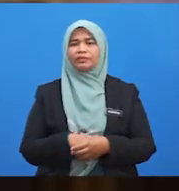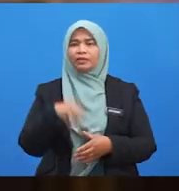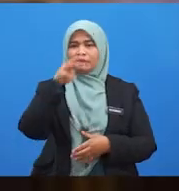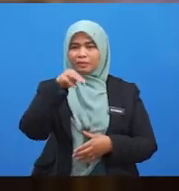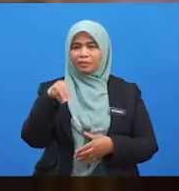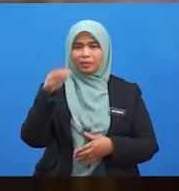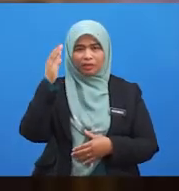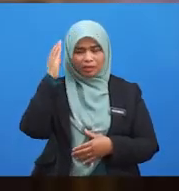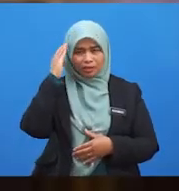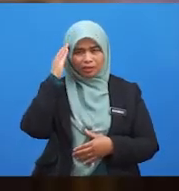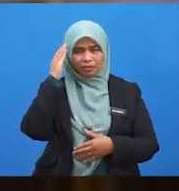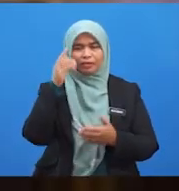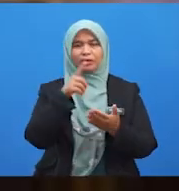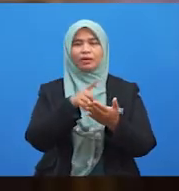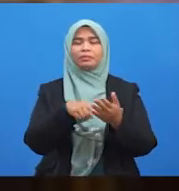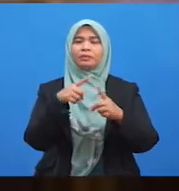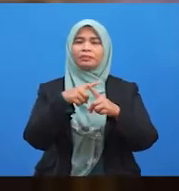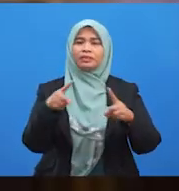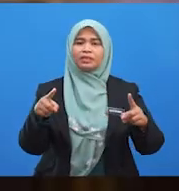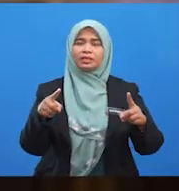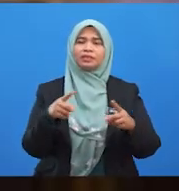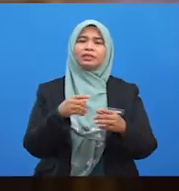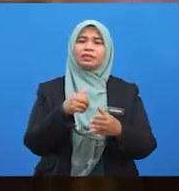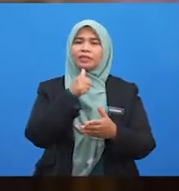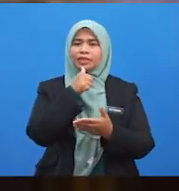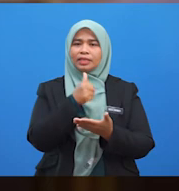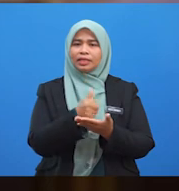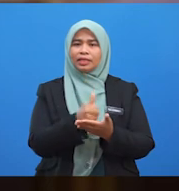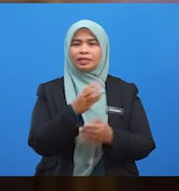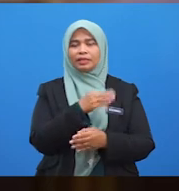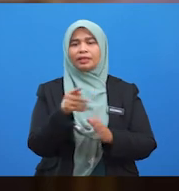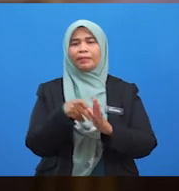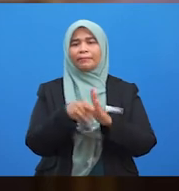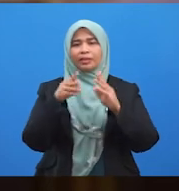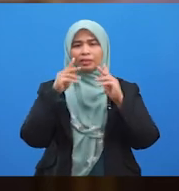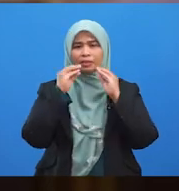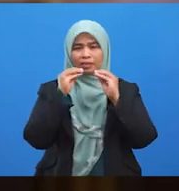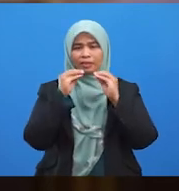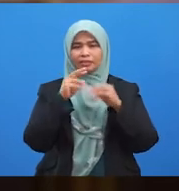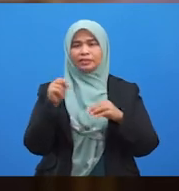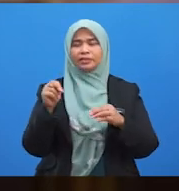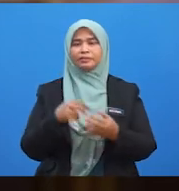Murid-murid tahu apakah perbezaan antara nilai dan pengajaran?